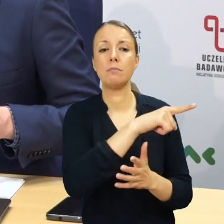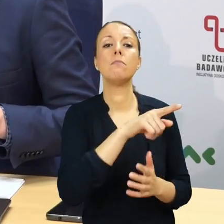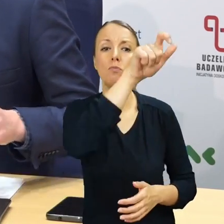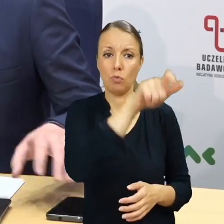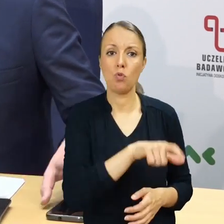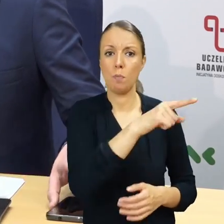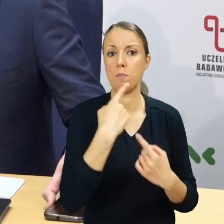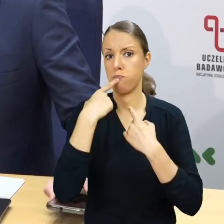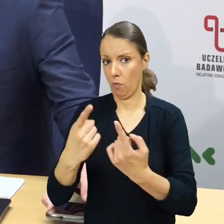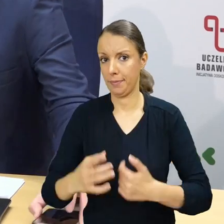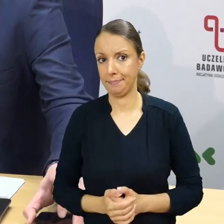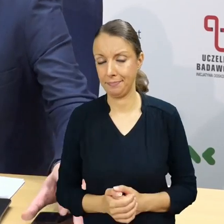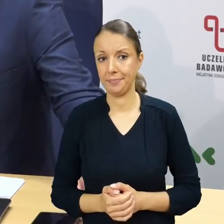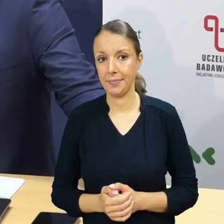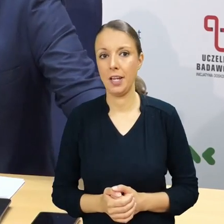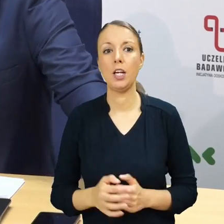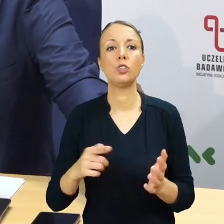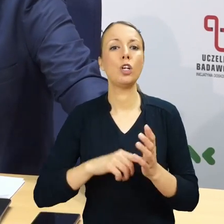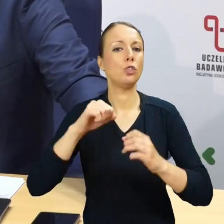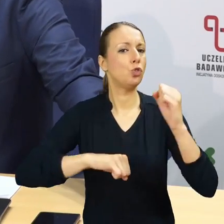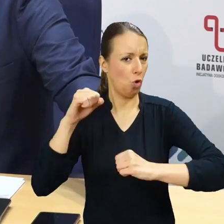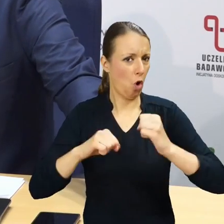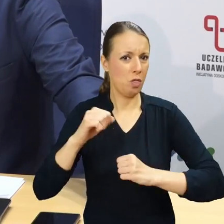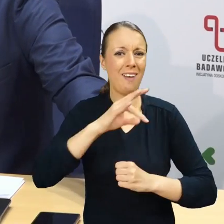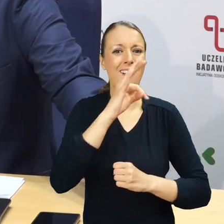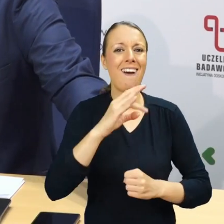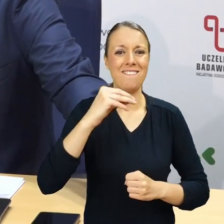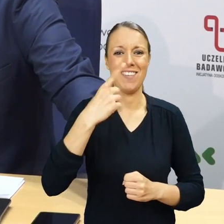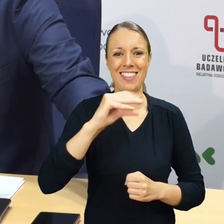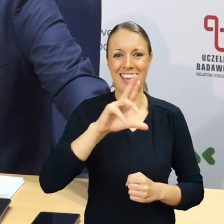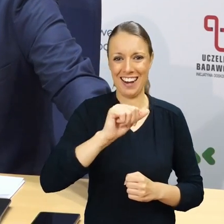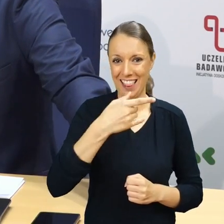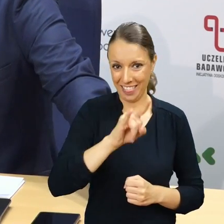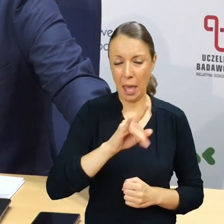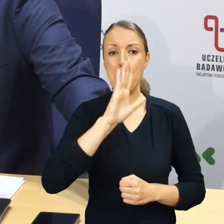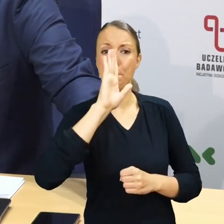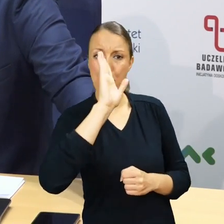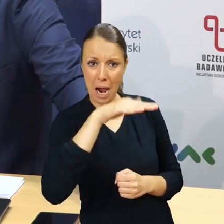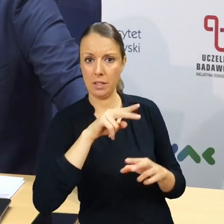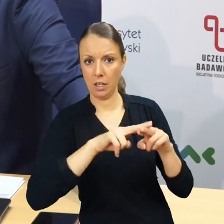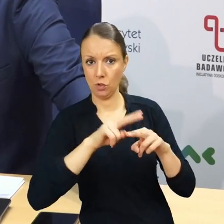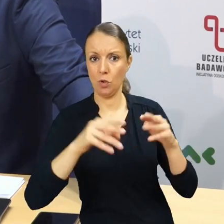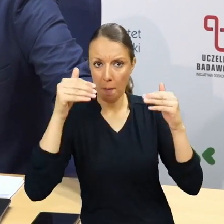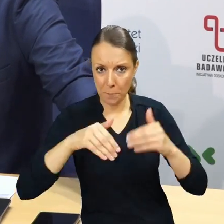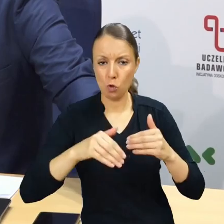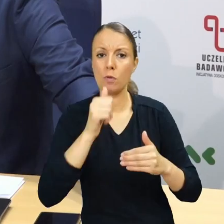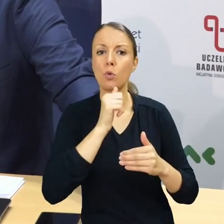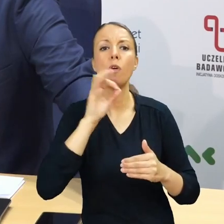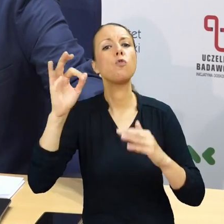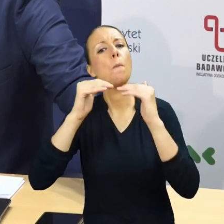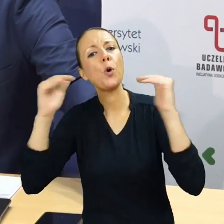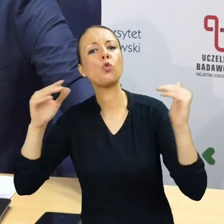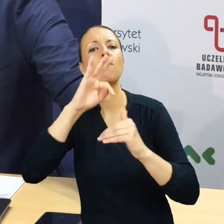że mimo wszystko sądy federalne, posiadając nawet takie instrumentarium i możliwość stosowania na podstawie federalnej procedury cywilnej